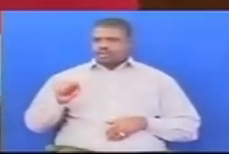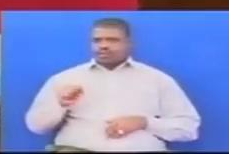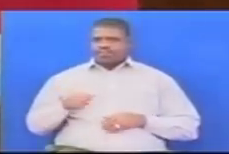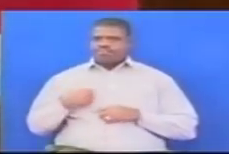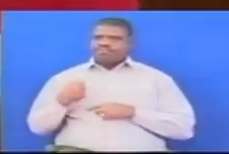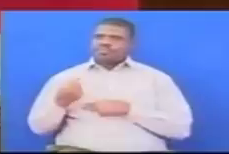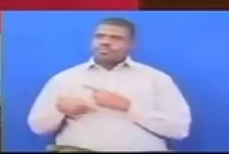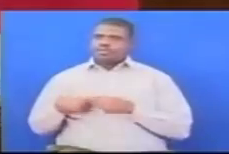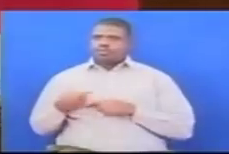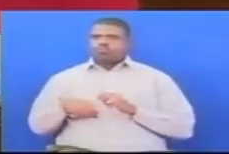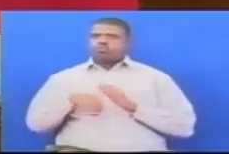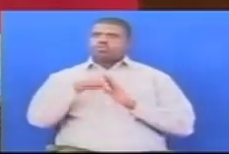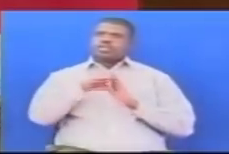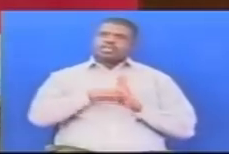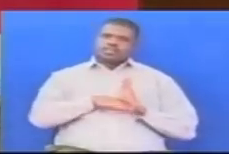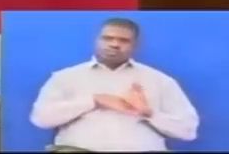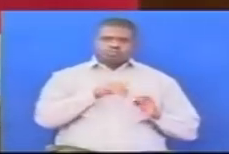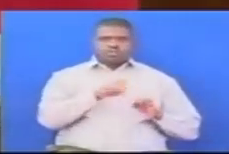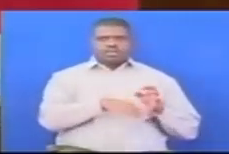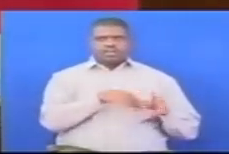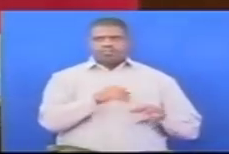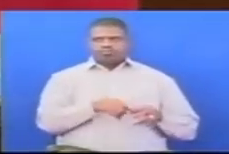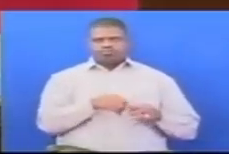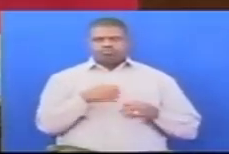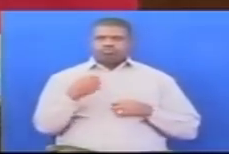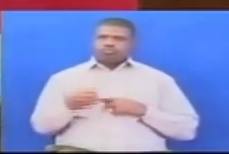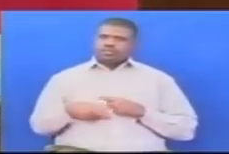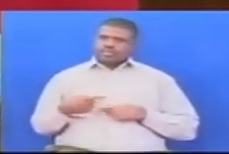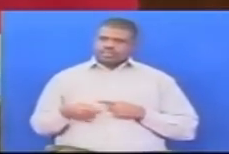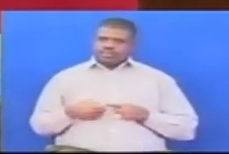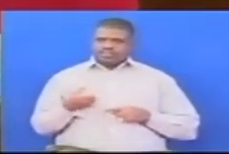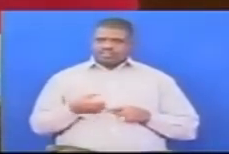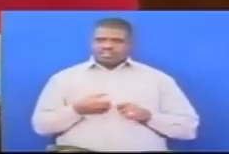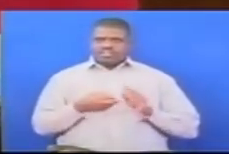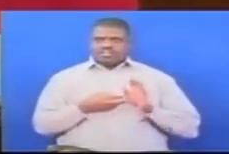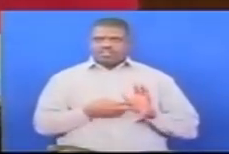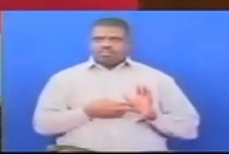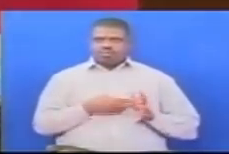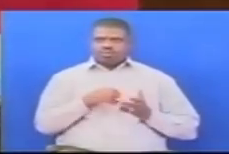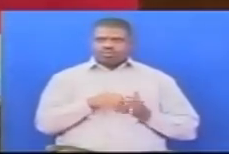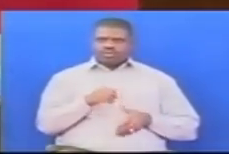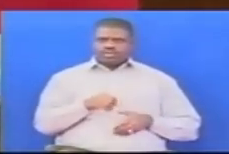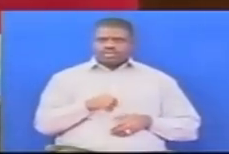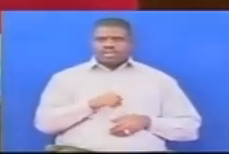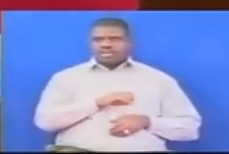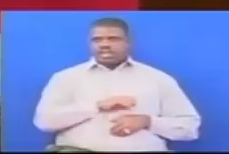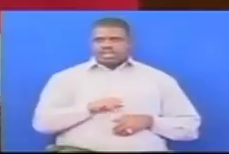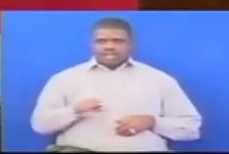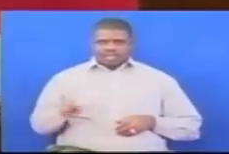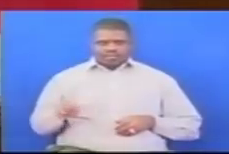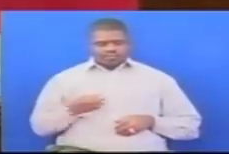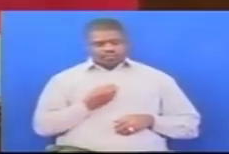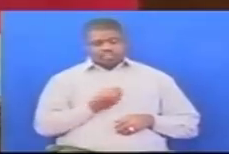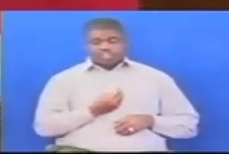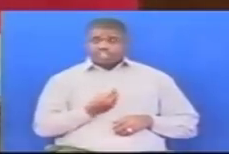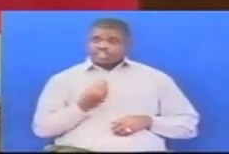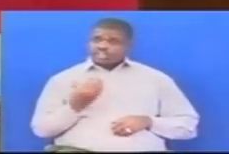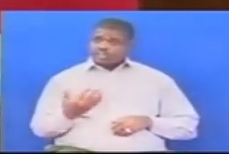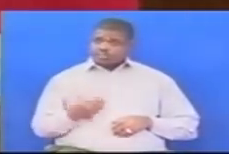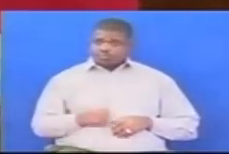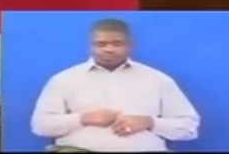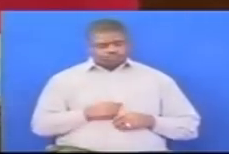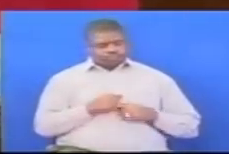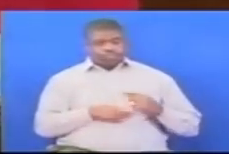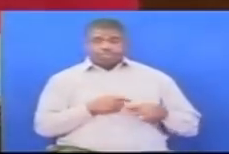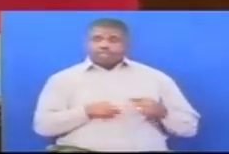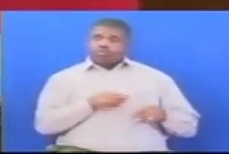vimeendelea na utaratibu wa usanifu wa mradi. Mradi wa vijiji 7 unaenda kunufaisha wananchi 1025. Mradi huu